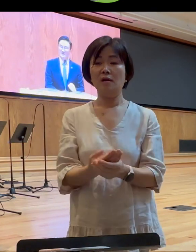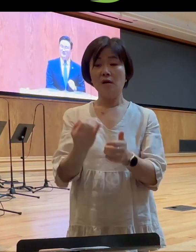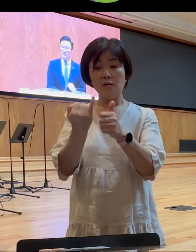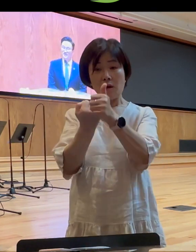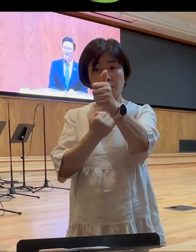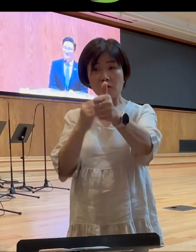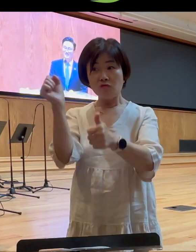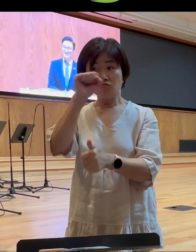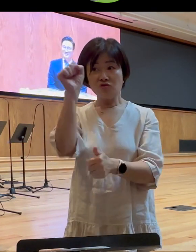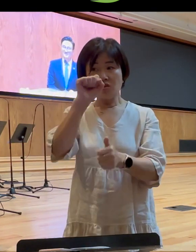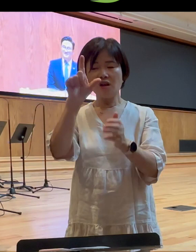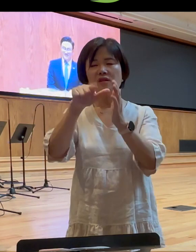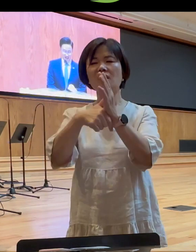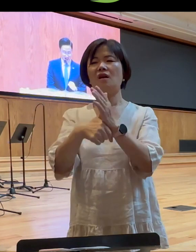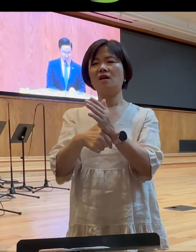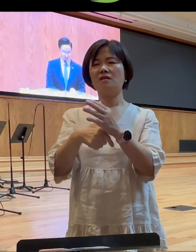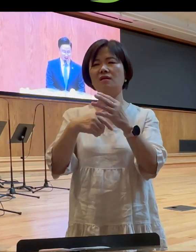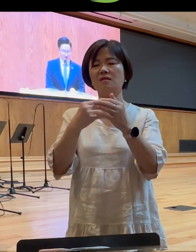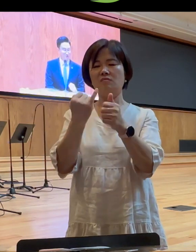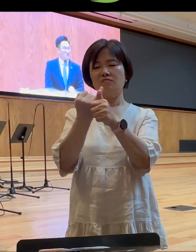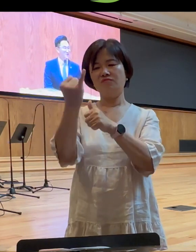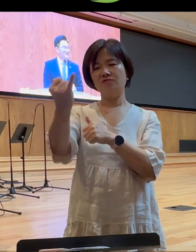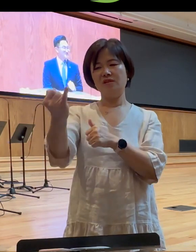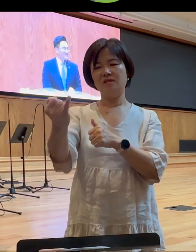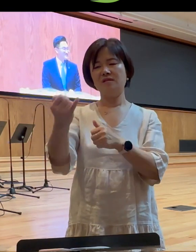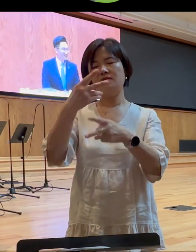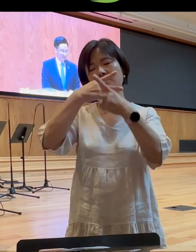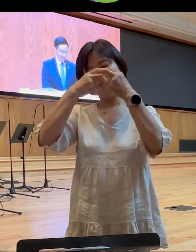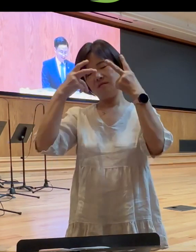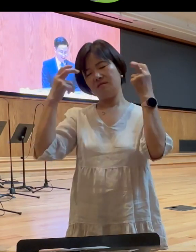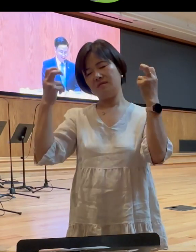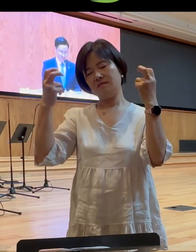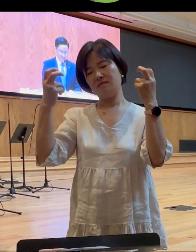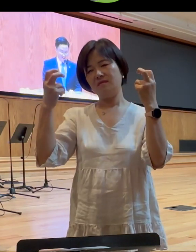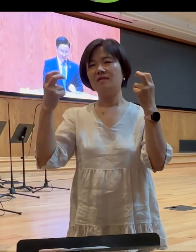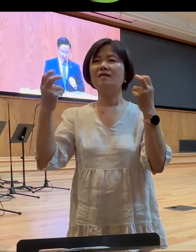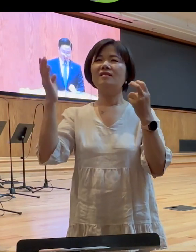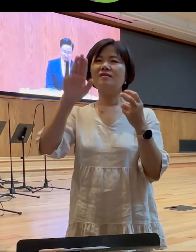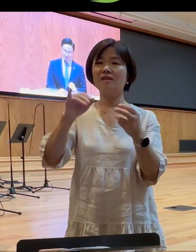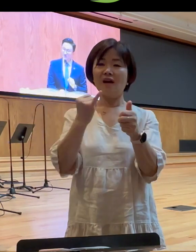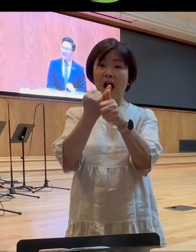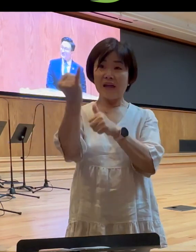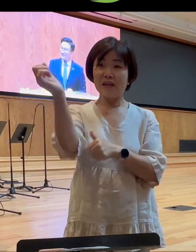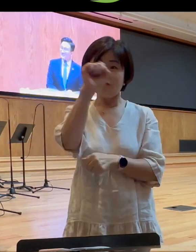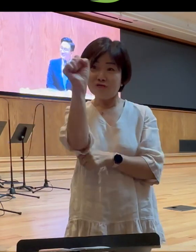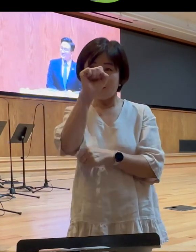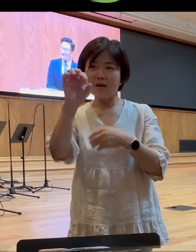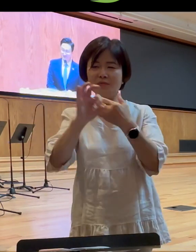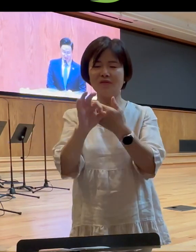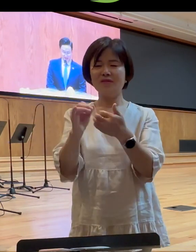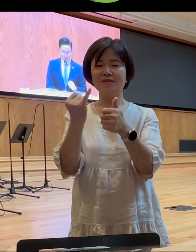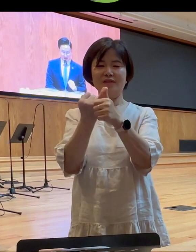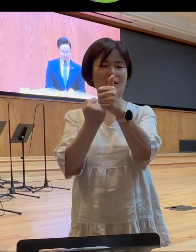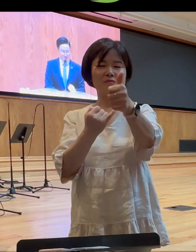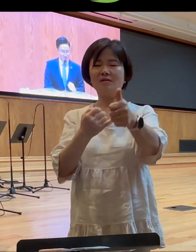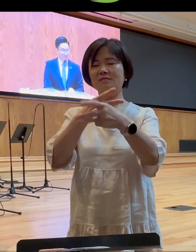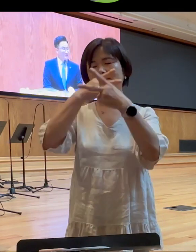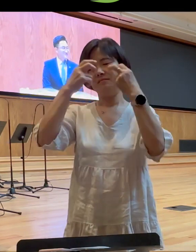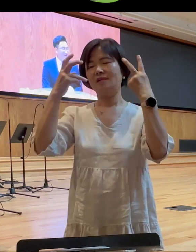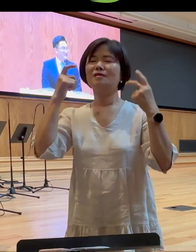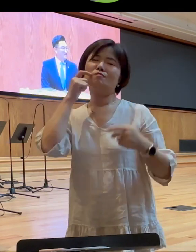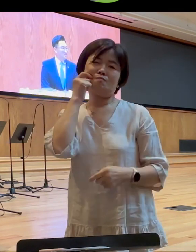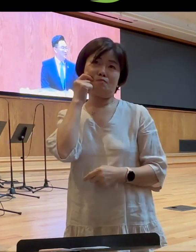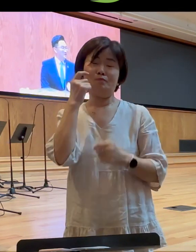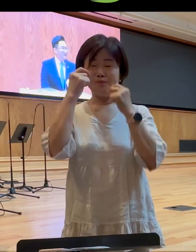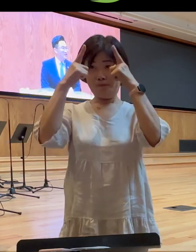남편이 운전할 때는 아내가 조수석에서 자는데, 아내가 운전할 때는 남편이 좀처럼